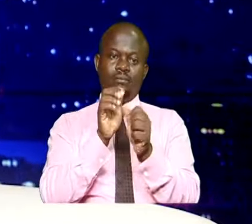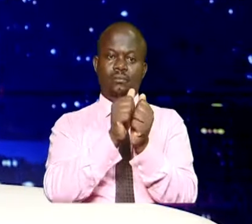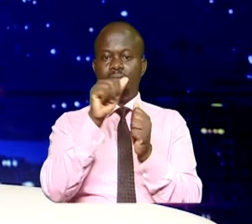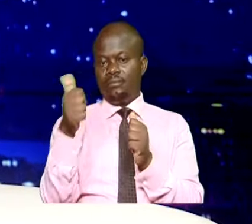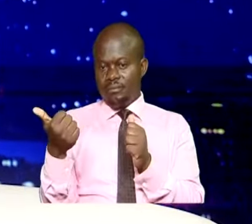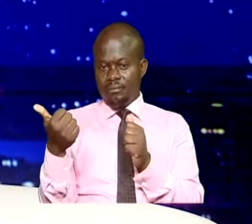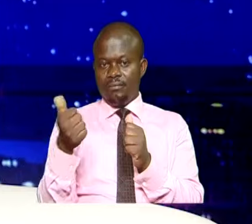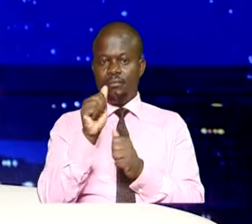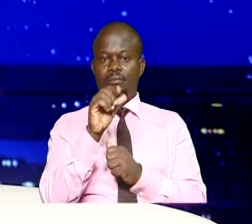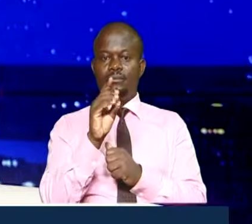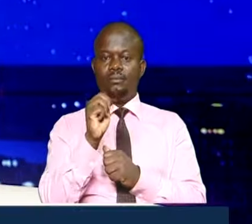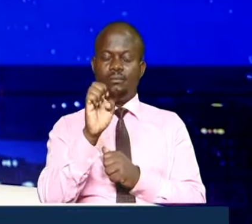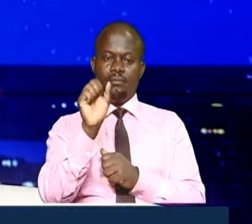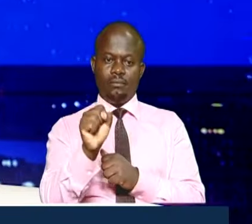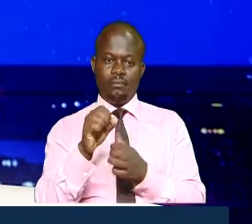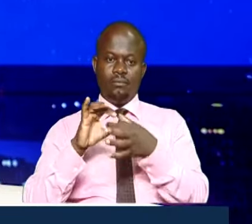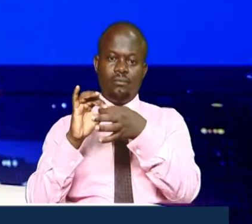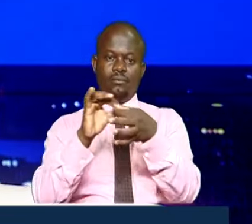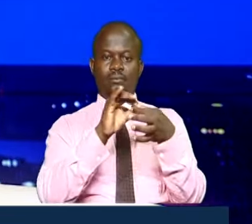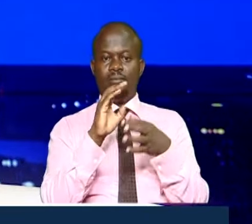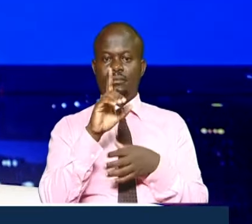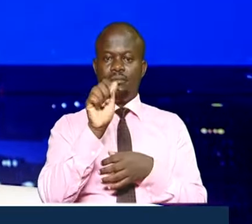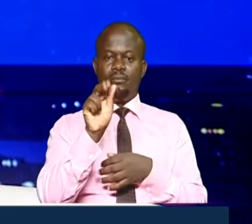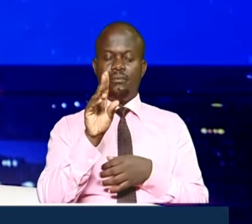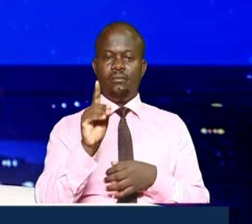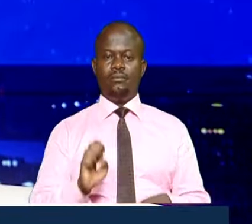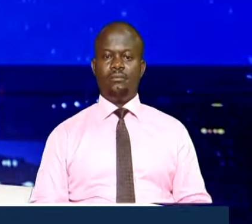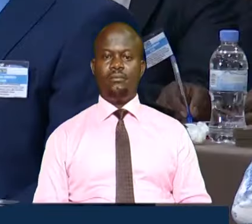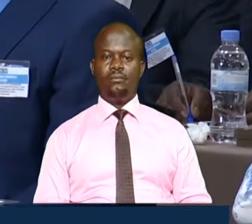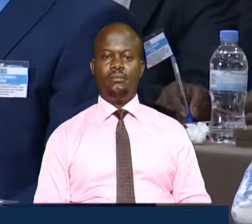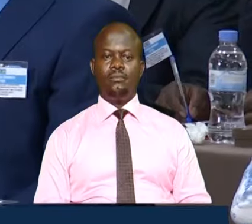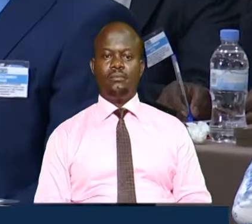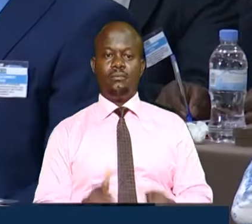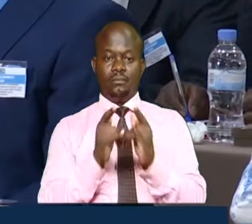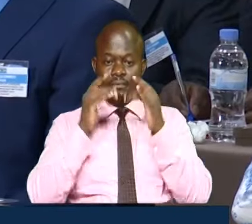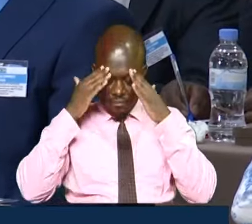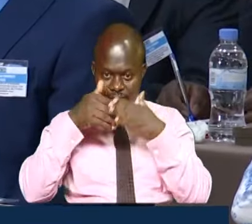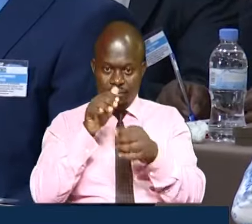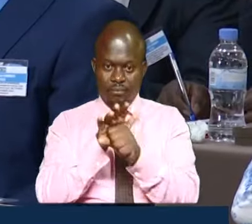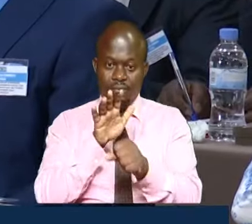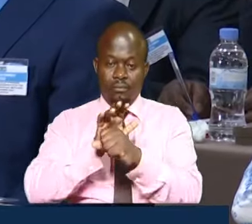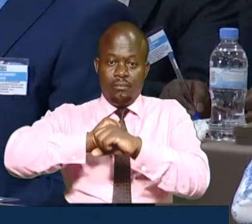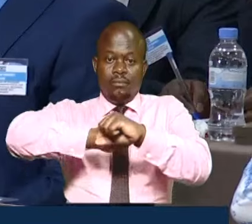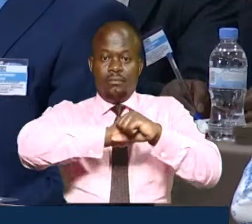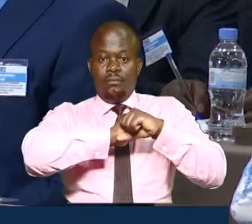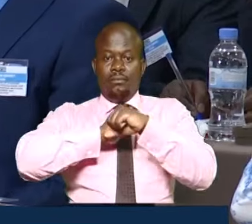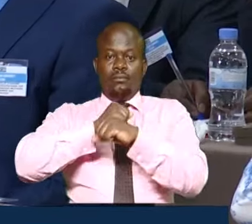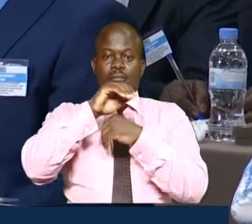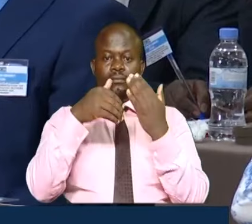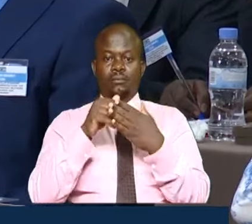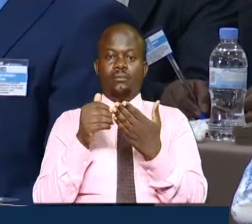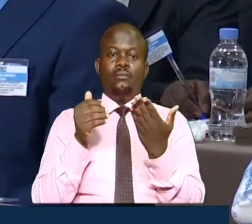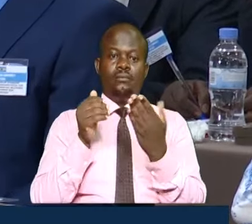Ni nkuru yateguwe na Adam Squizera afatanije na Claude Habonimana. Ni inama igaruka hanini ku kurinda, gusigasira no